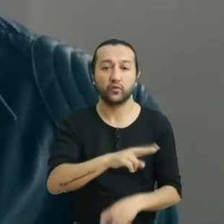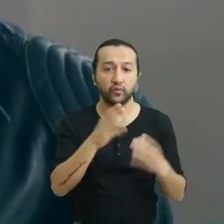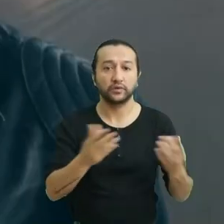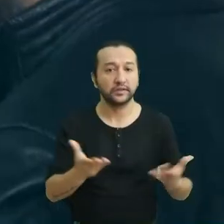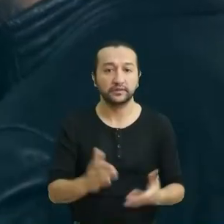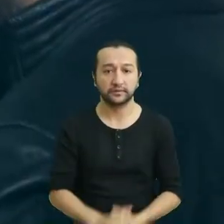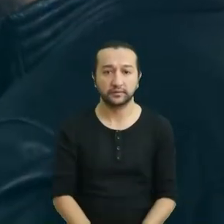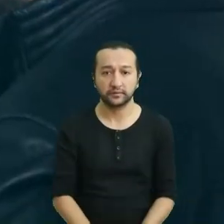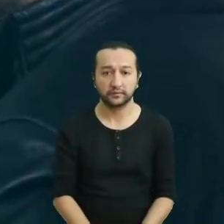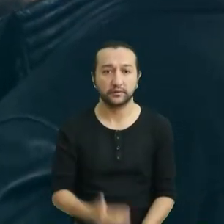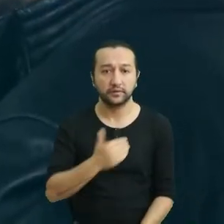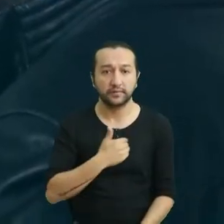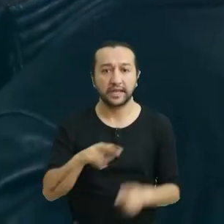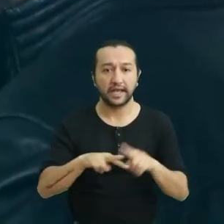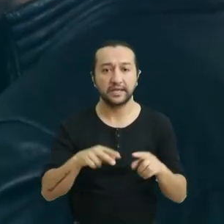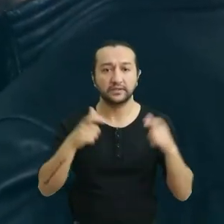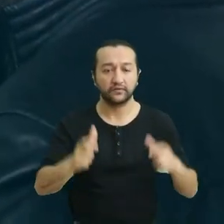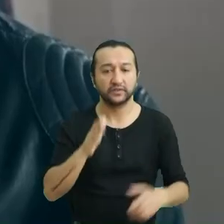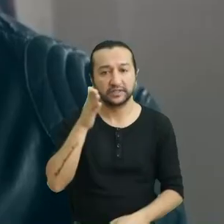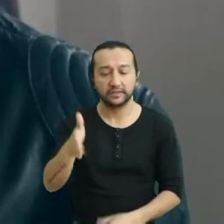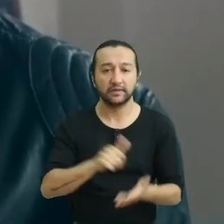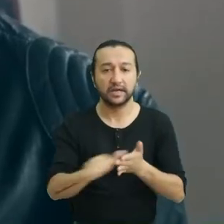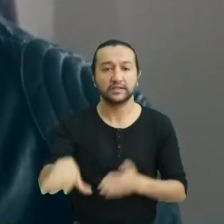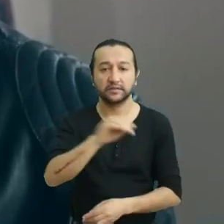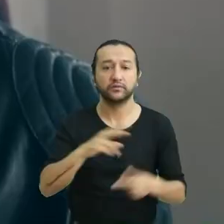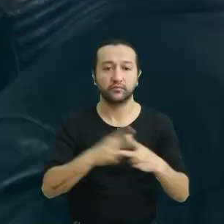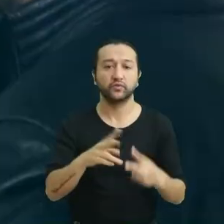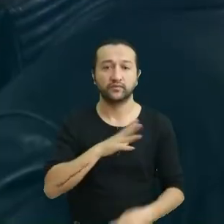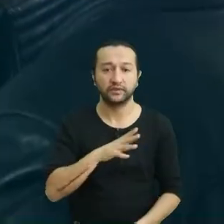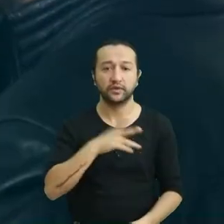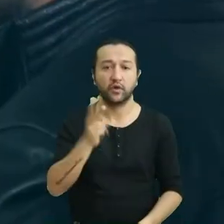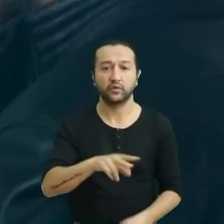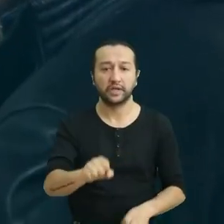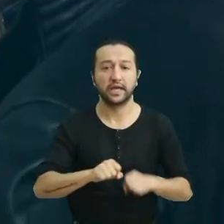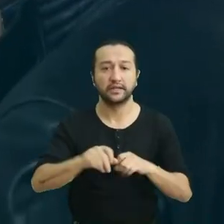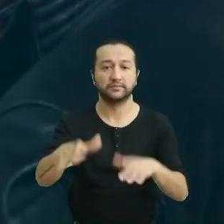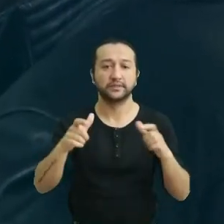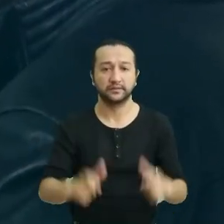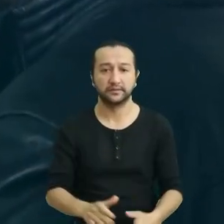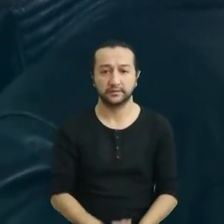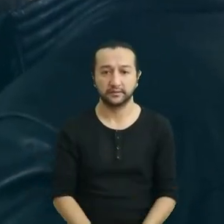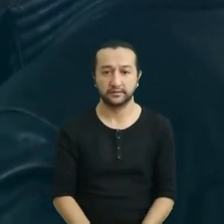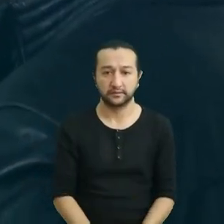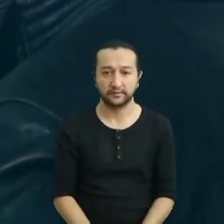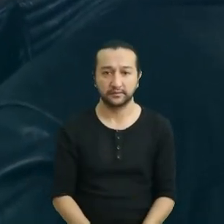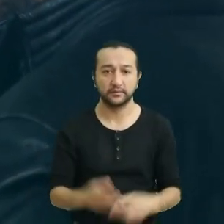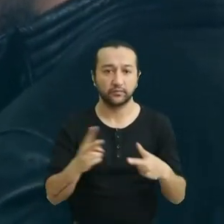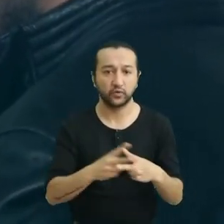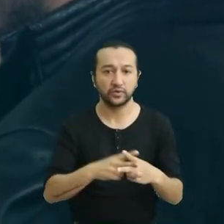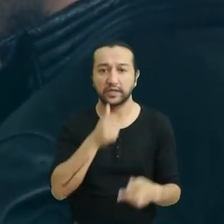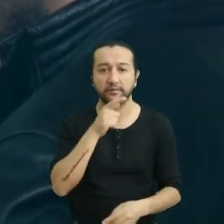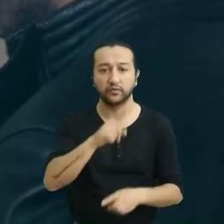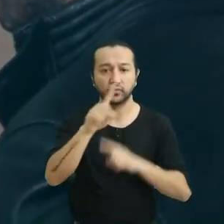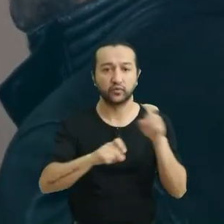Nasıl? Ben Ağa'nın ofise gittim. Her taraf polis kaynaydı. Cesedi atmışlar bir kenara. Polisler